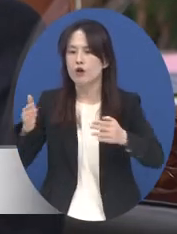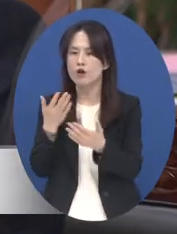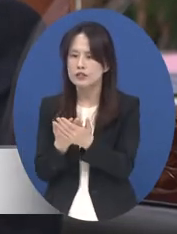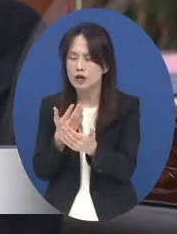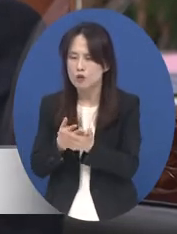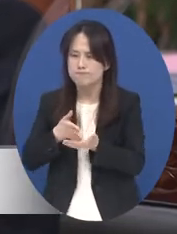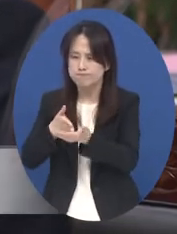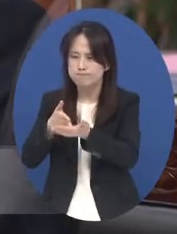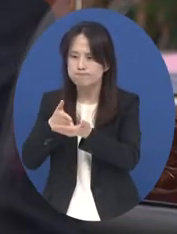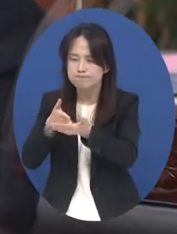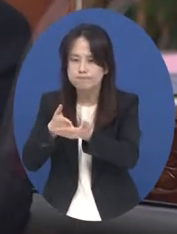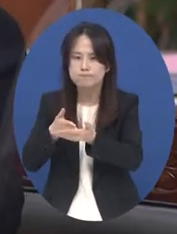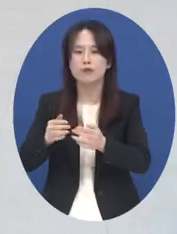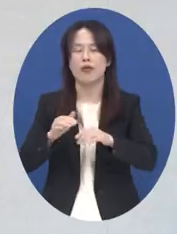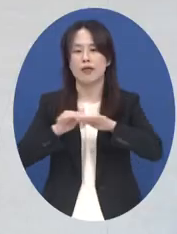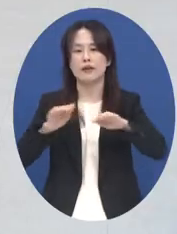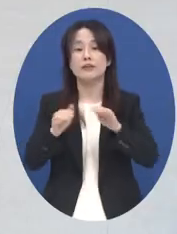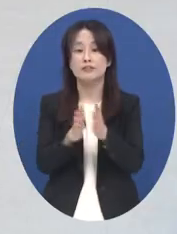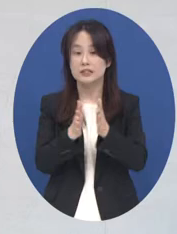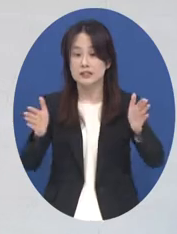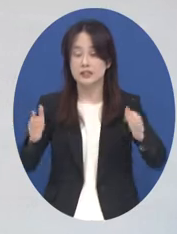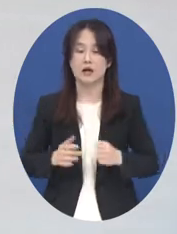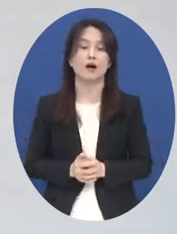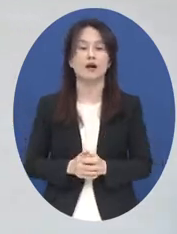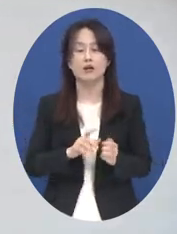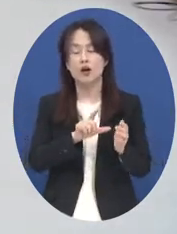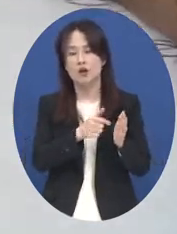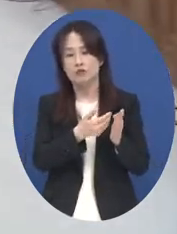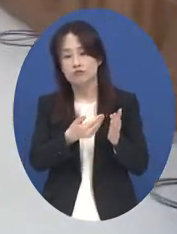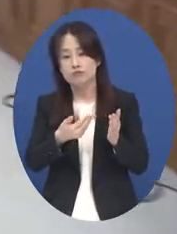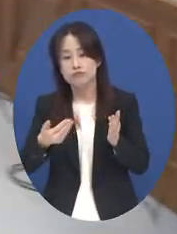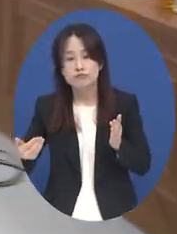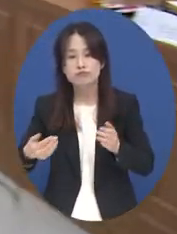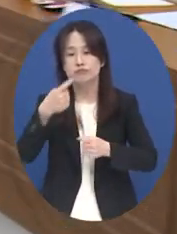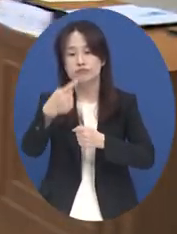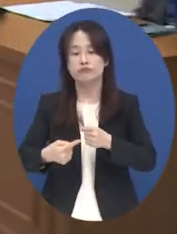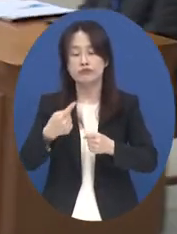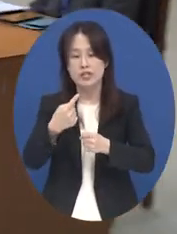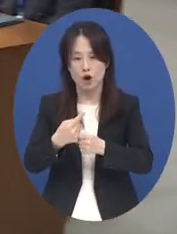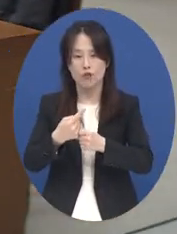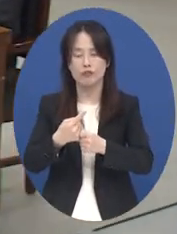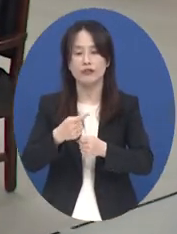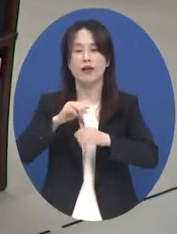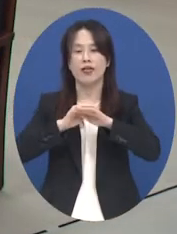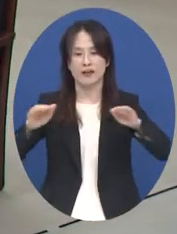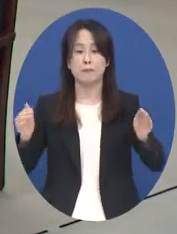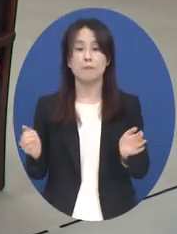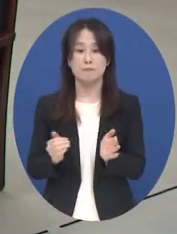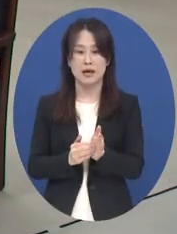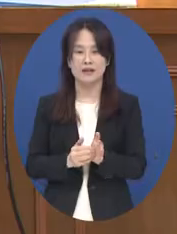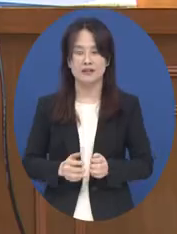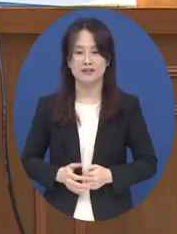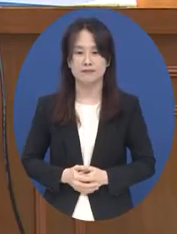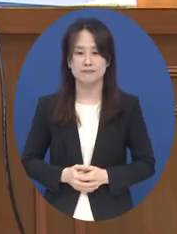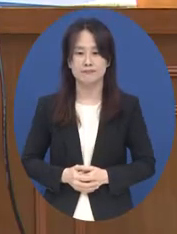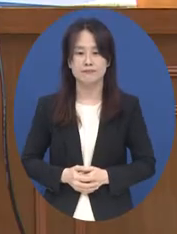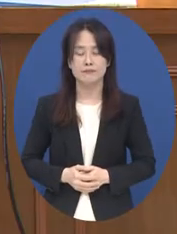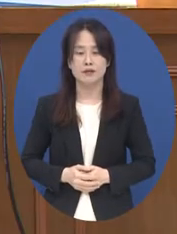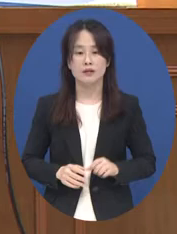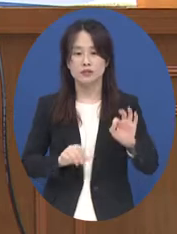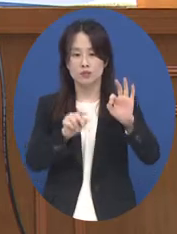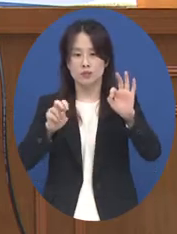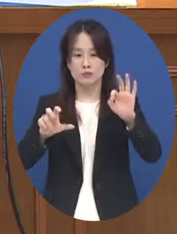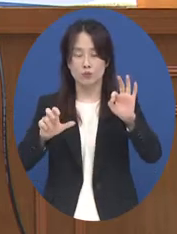묘수 찾기는 속도를 냅니다. 우여곡절이 있었지만 그로부터 해결까지 걸린 시간이 딱 1년.